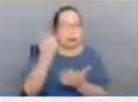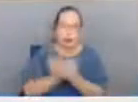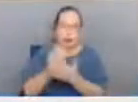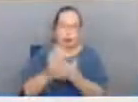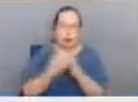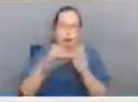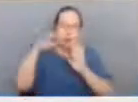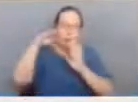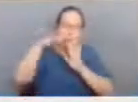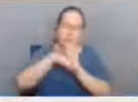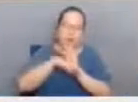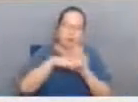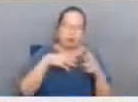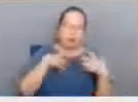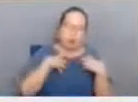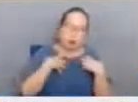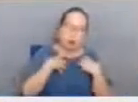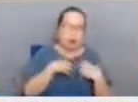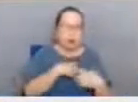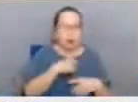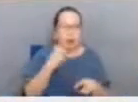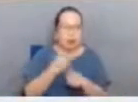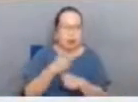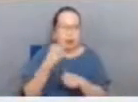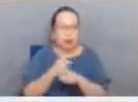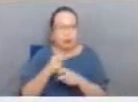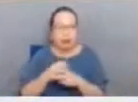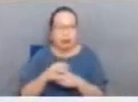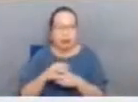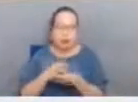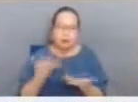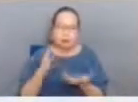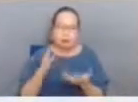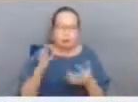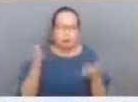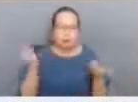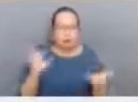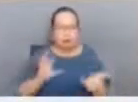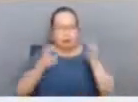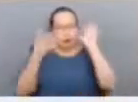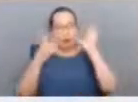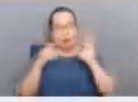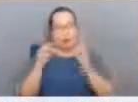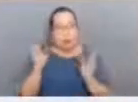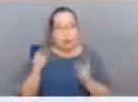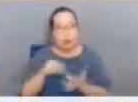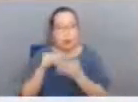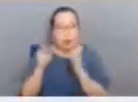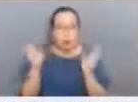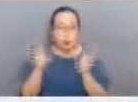To regain the dignity of helping themselves